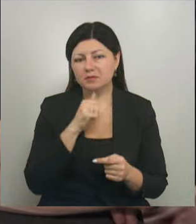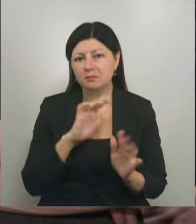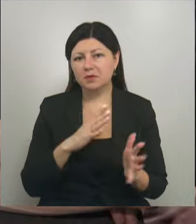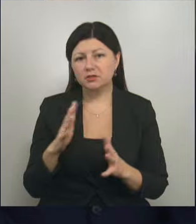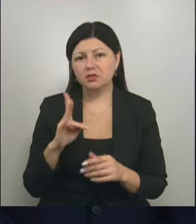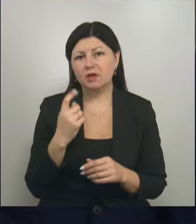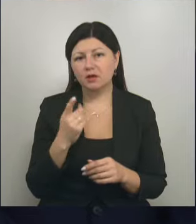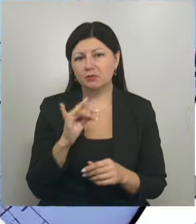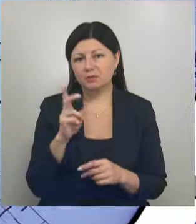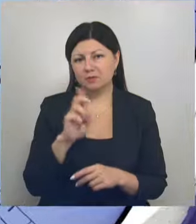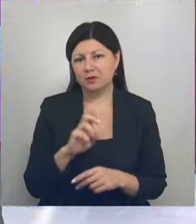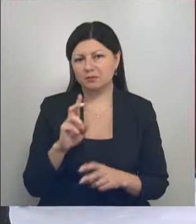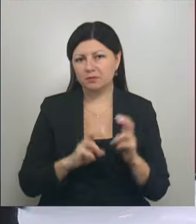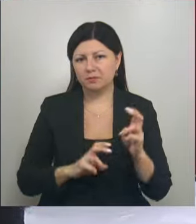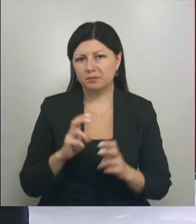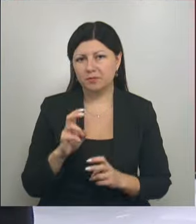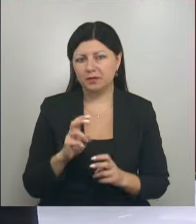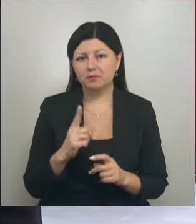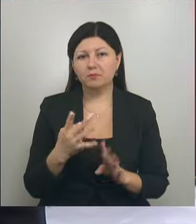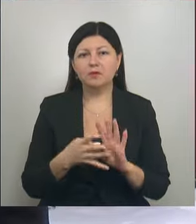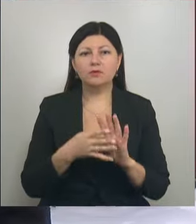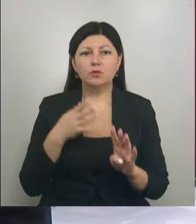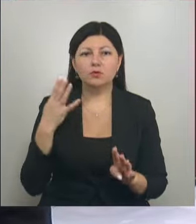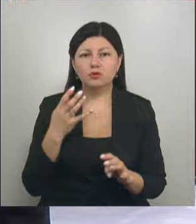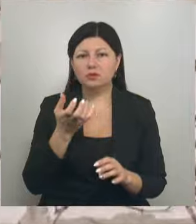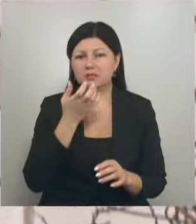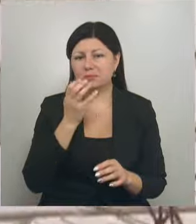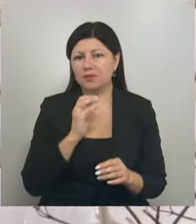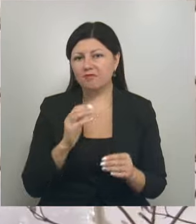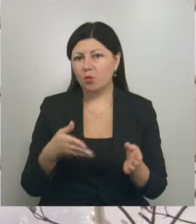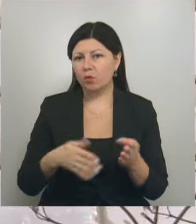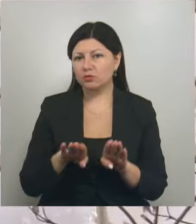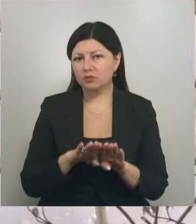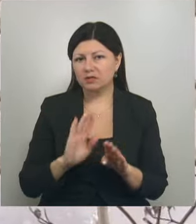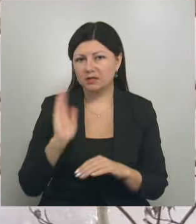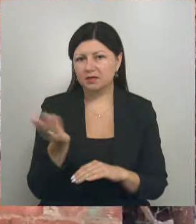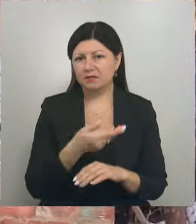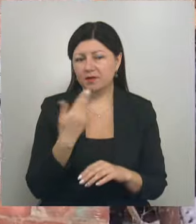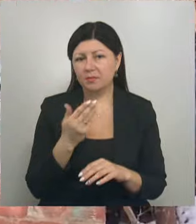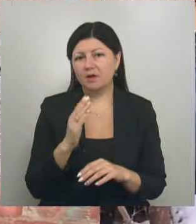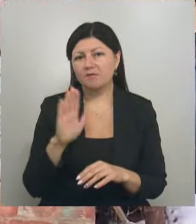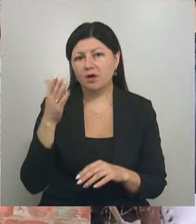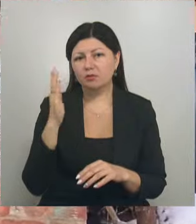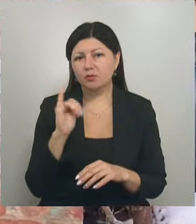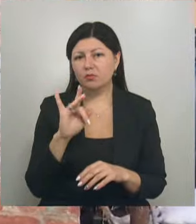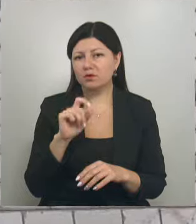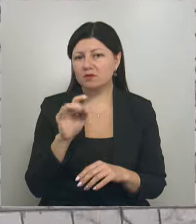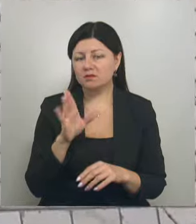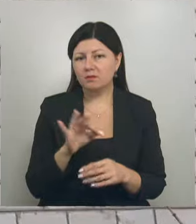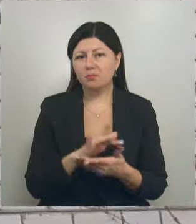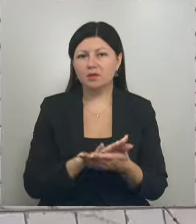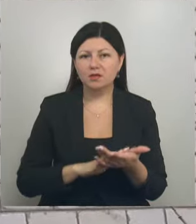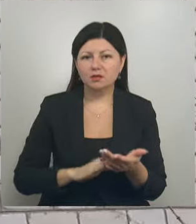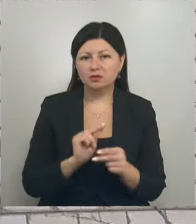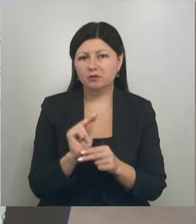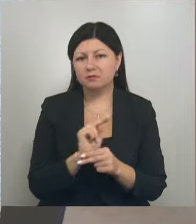белгородских предприятий? В первую очередь закрываем тепловой контур. В Алуйском Уразово продолжают устранять